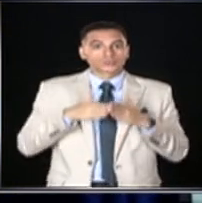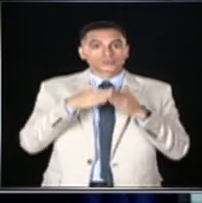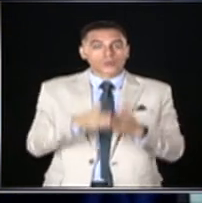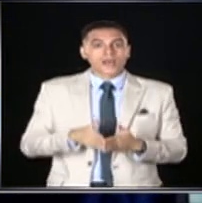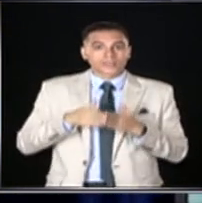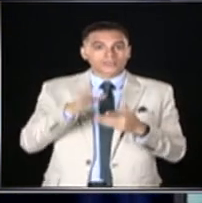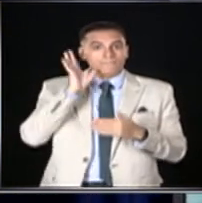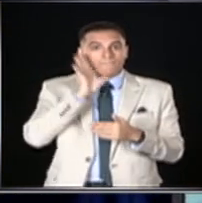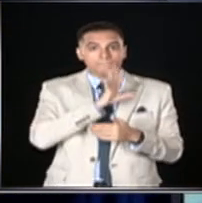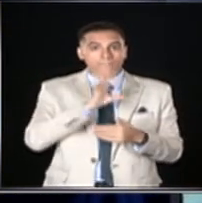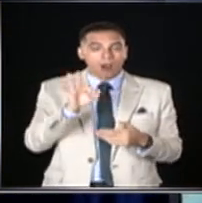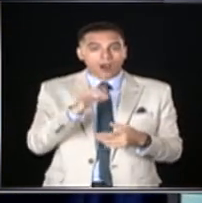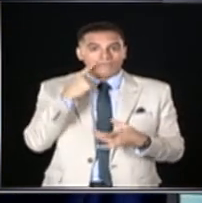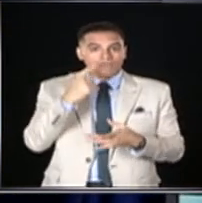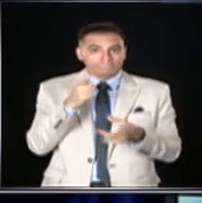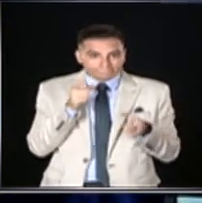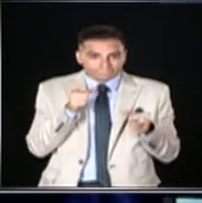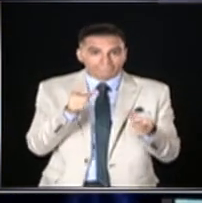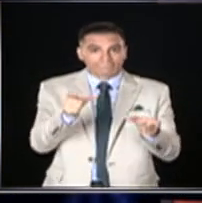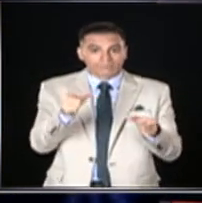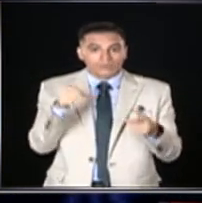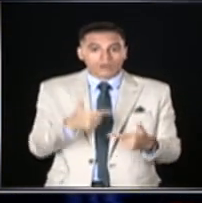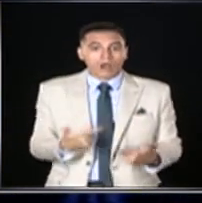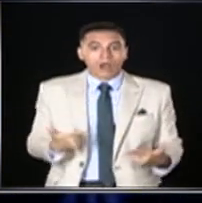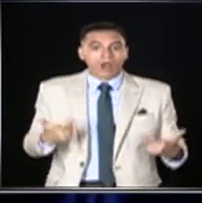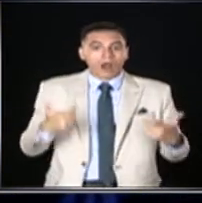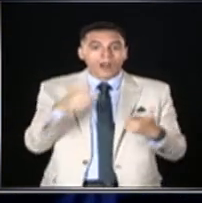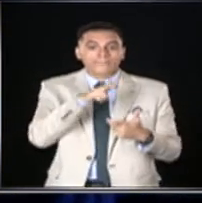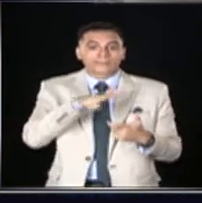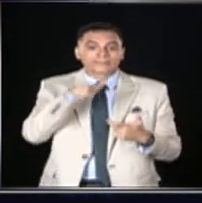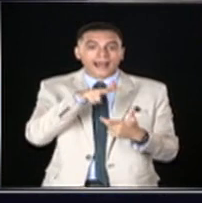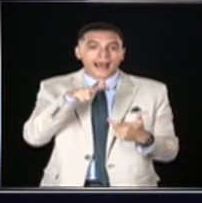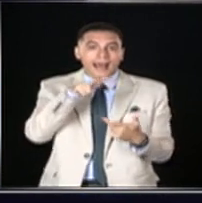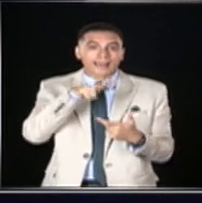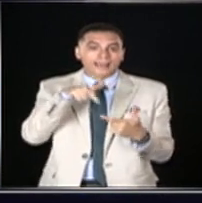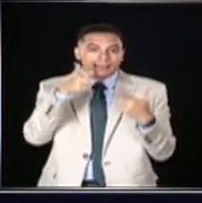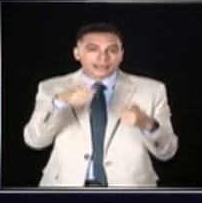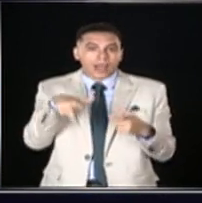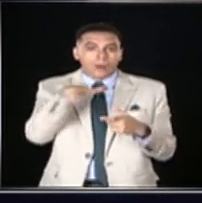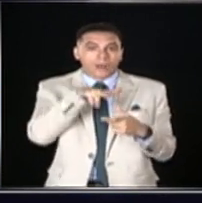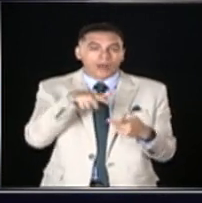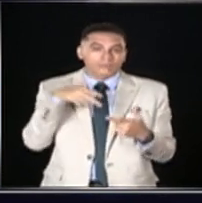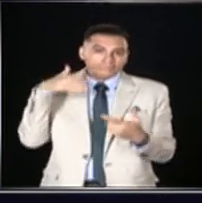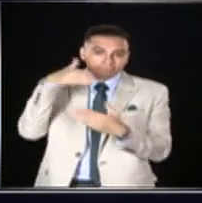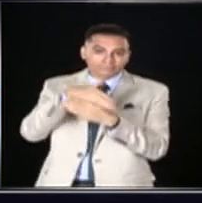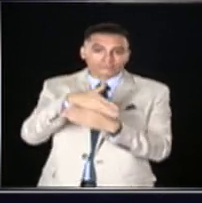العدوان بدأ 29 أكتوبر وفشل وتم القضاء عليه في مارس